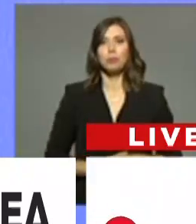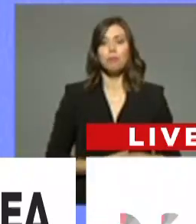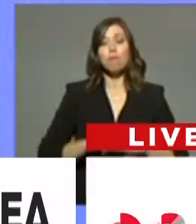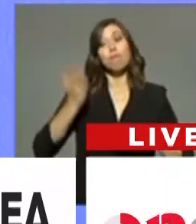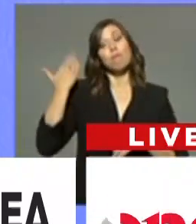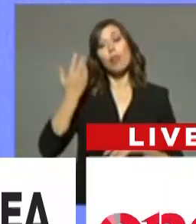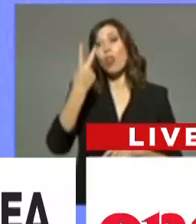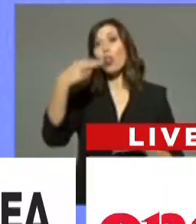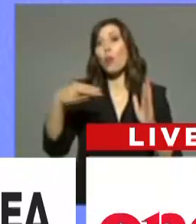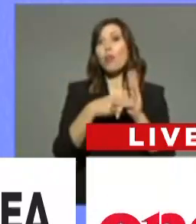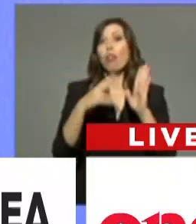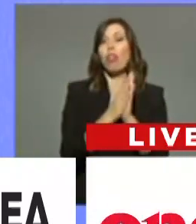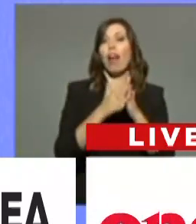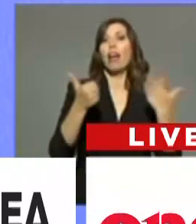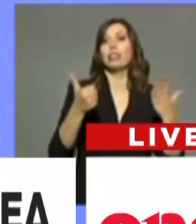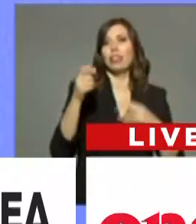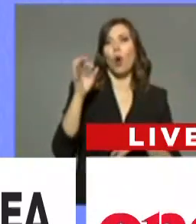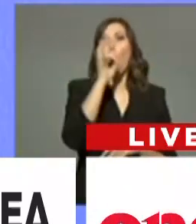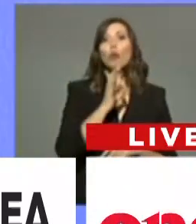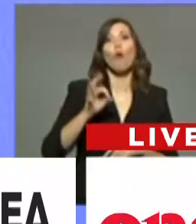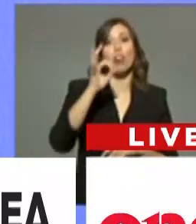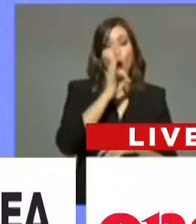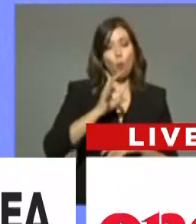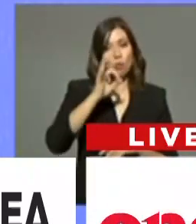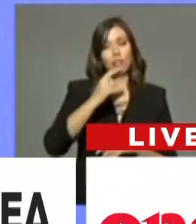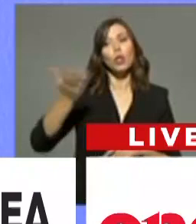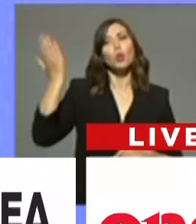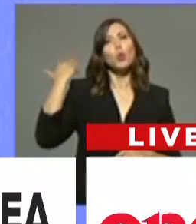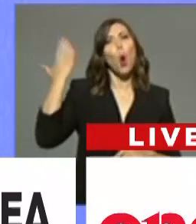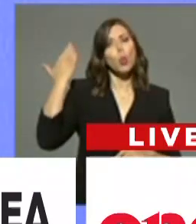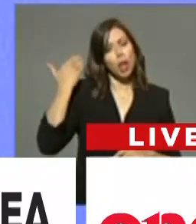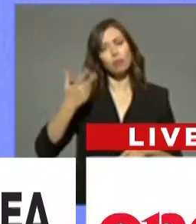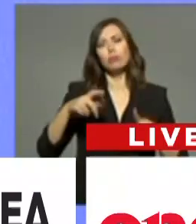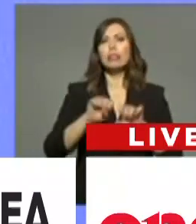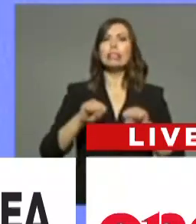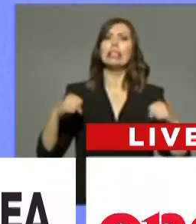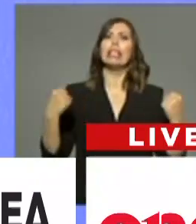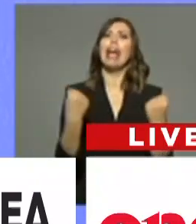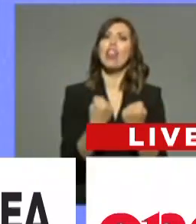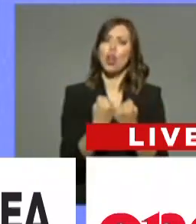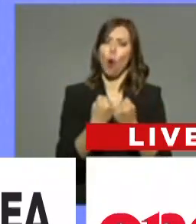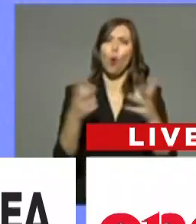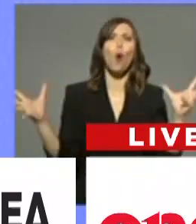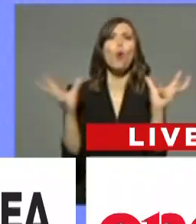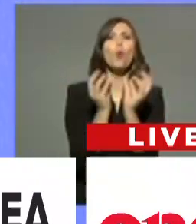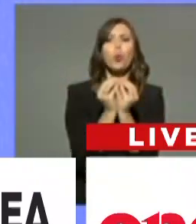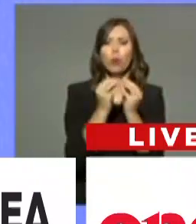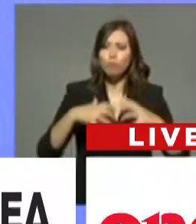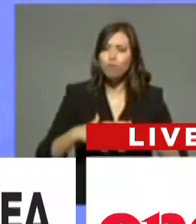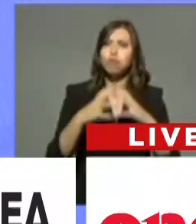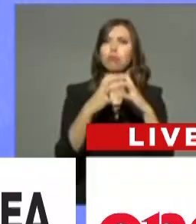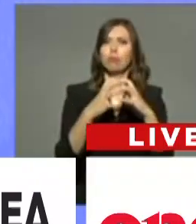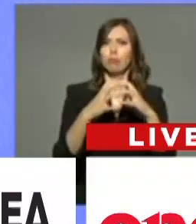Οκτώβριο του 2016 μιλούσα στο συνέδριο επανίδρυσης της οργάνωσής